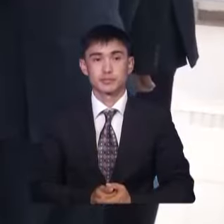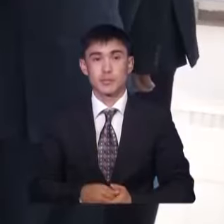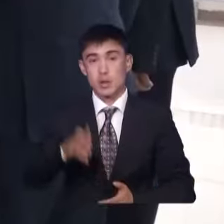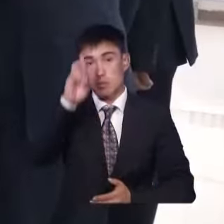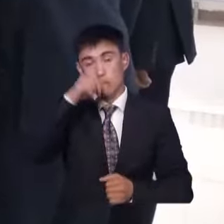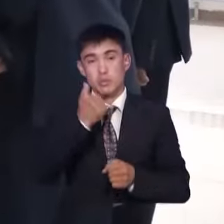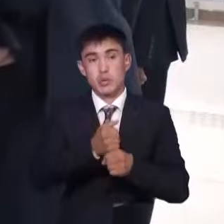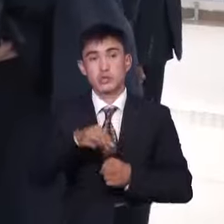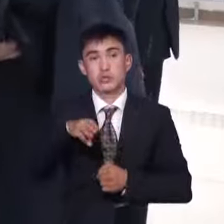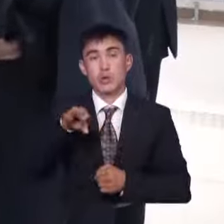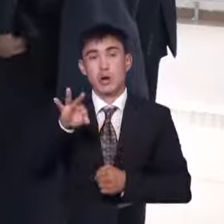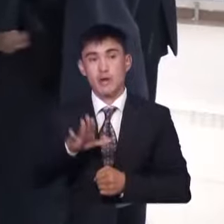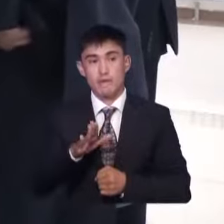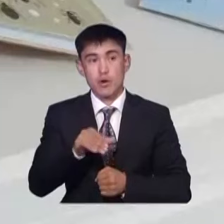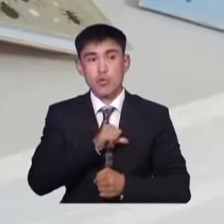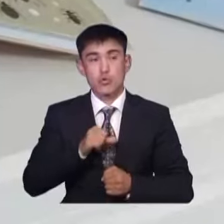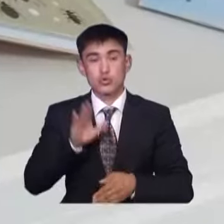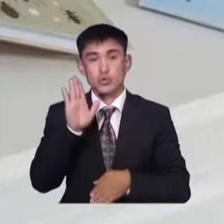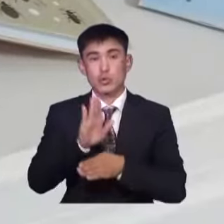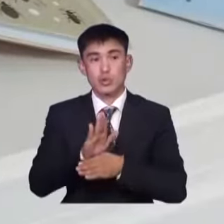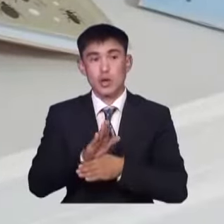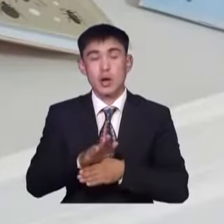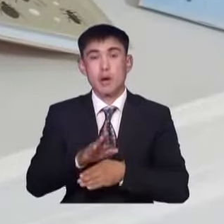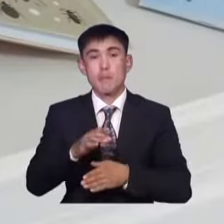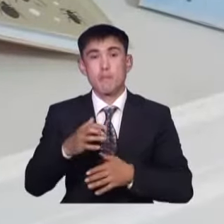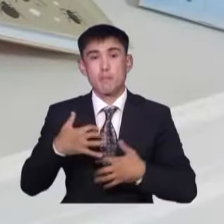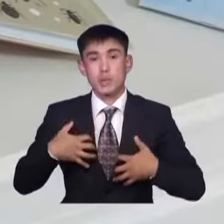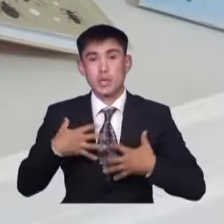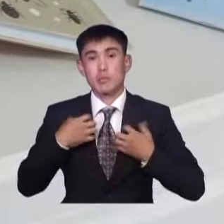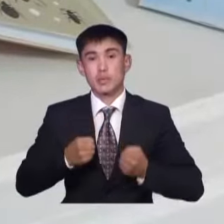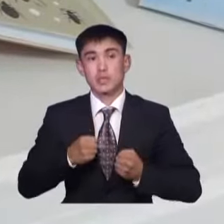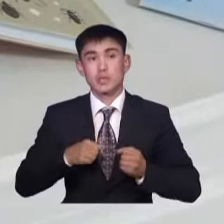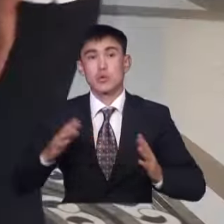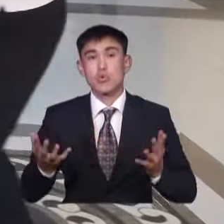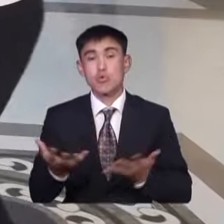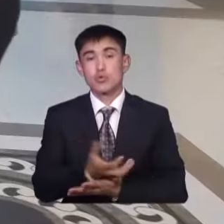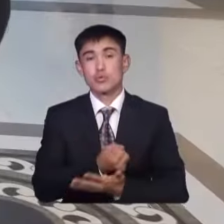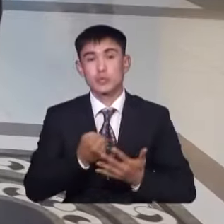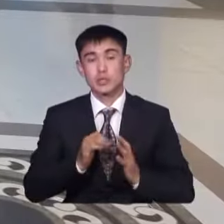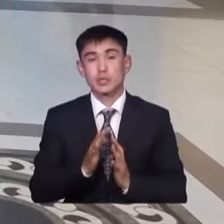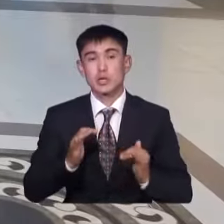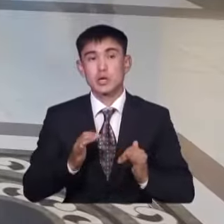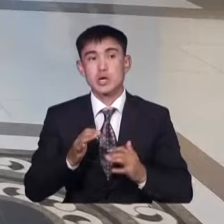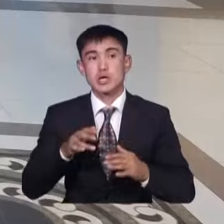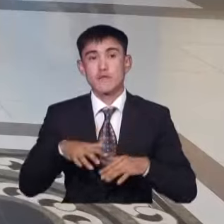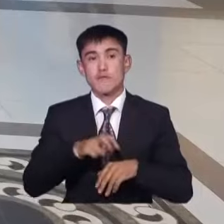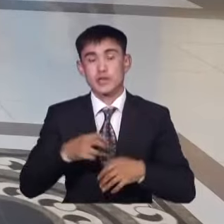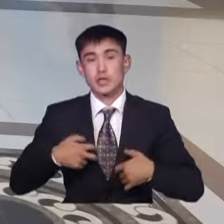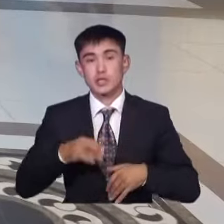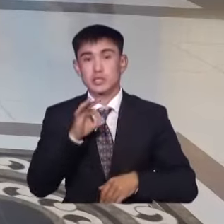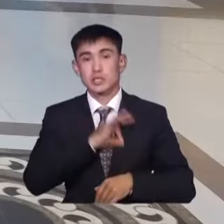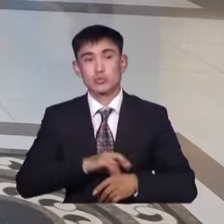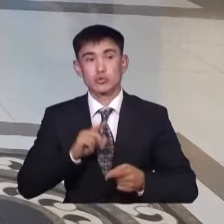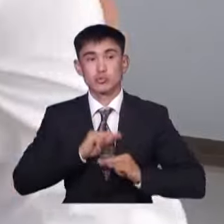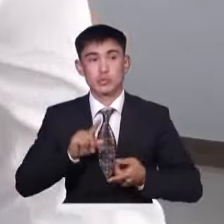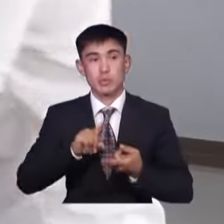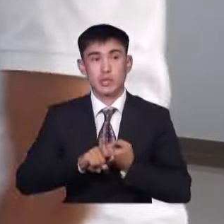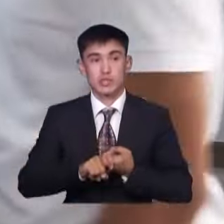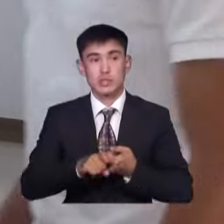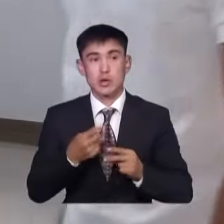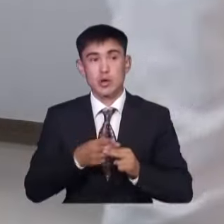Мемлекет басшысы Қасым Жомарт Тоқаев өз жолдауында мал басының амандығы және өнімділігі жергілікті ветеринарлардың тиімді жұмысына байланысты.